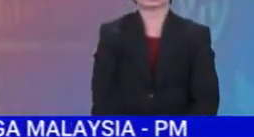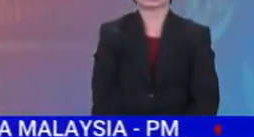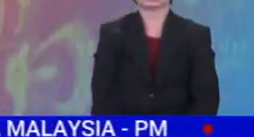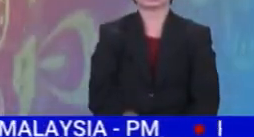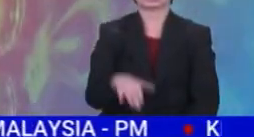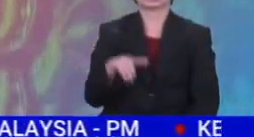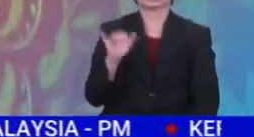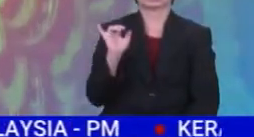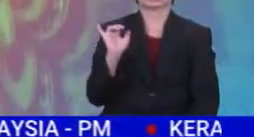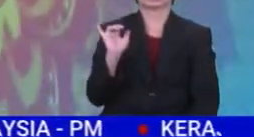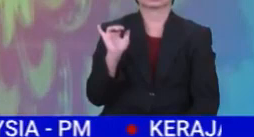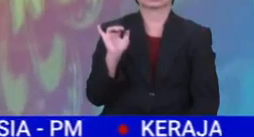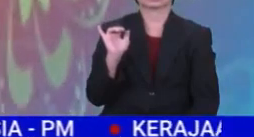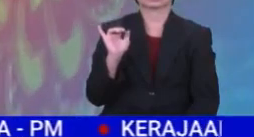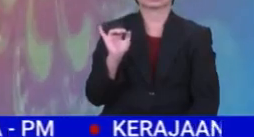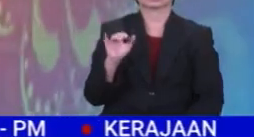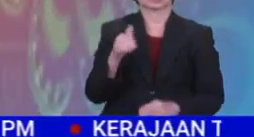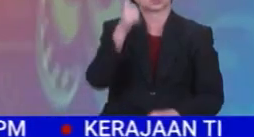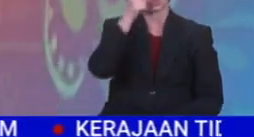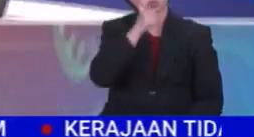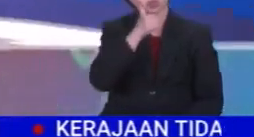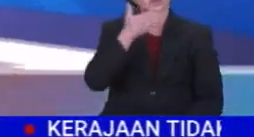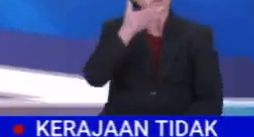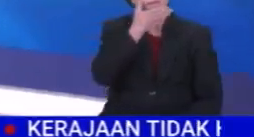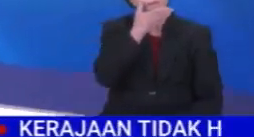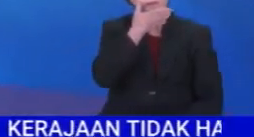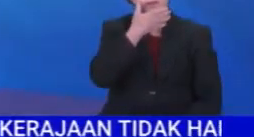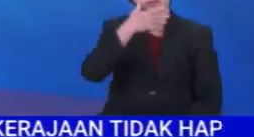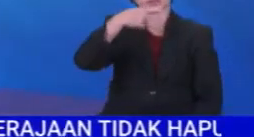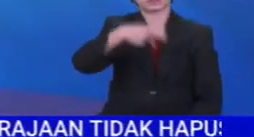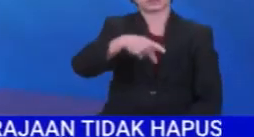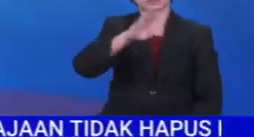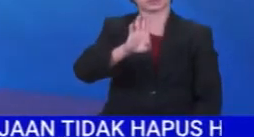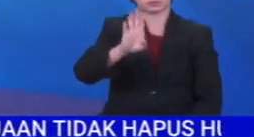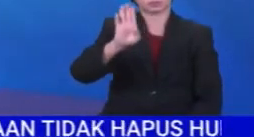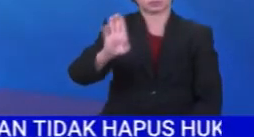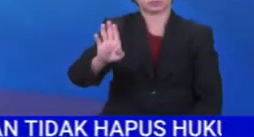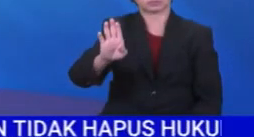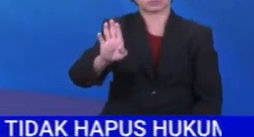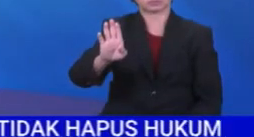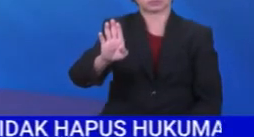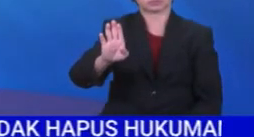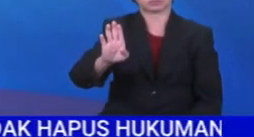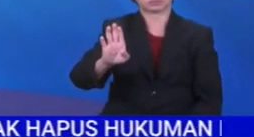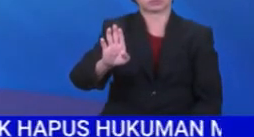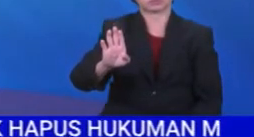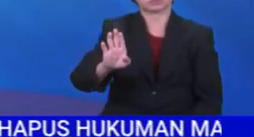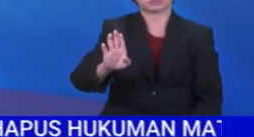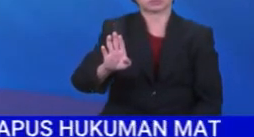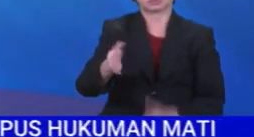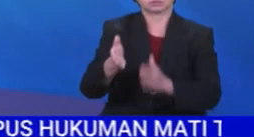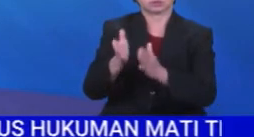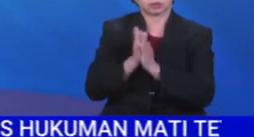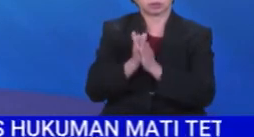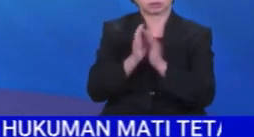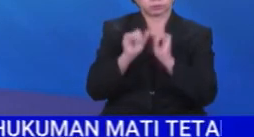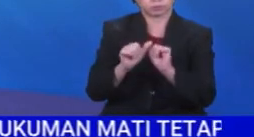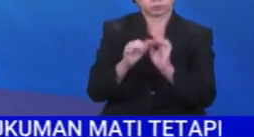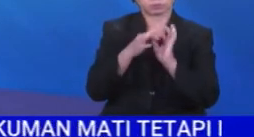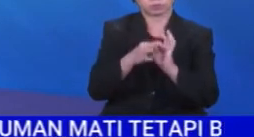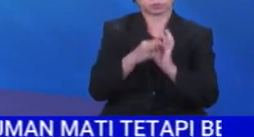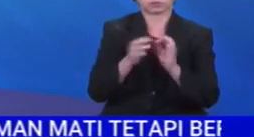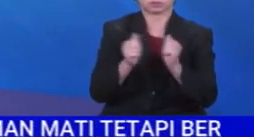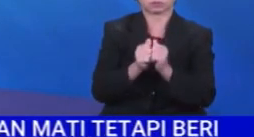yo yo Atika pergerakan wanita dan Pemuda Pati pesaka Bumiputera bersatu PBB diseru untuk terus bekerja